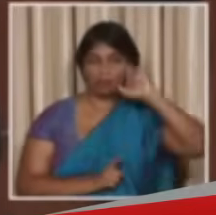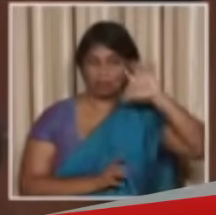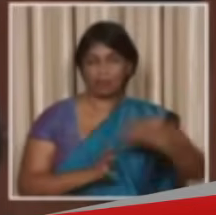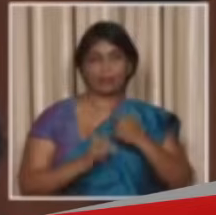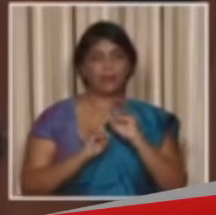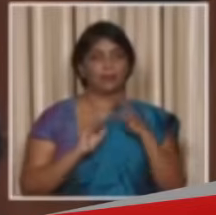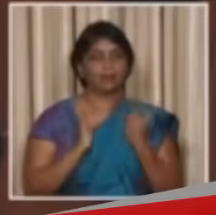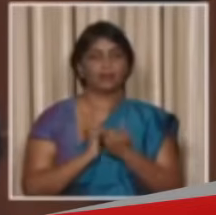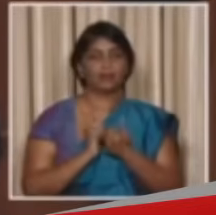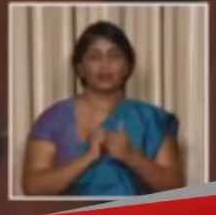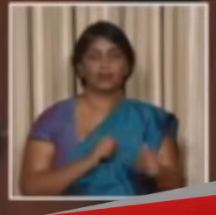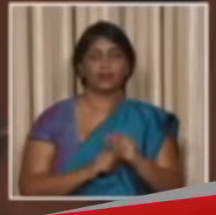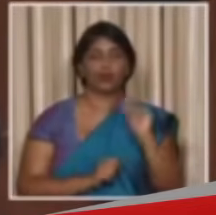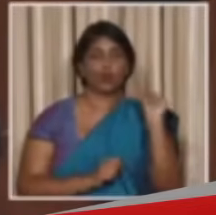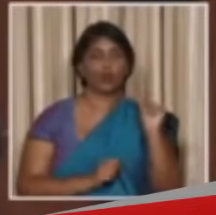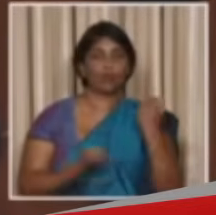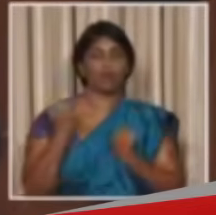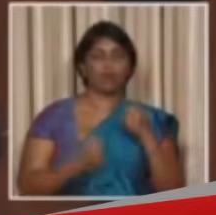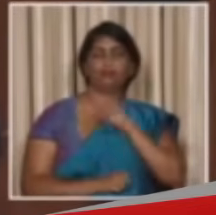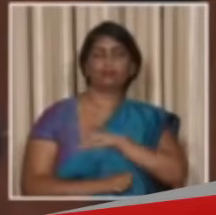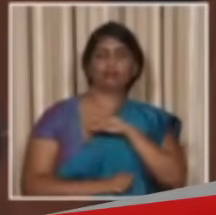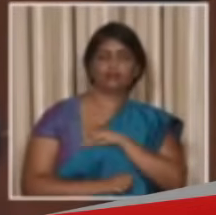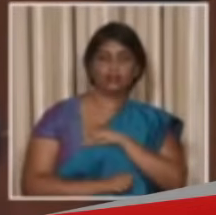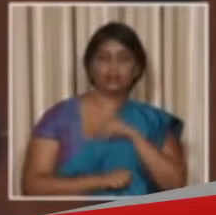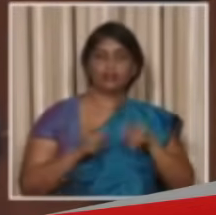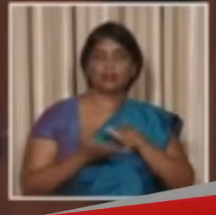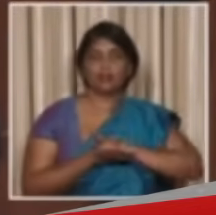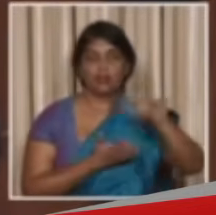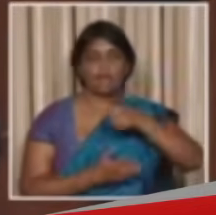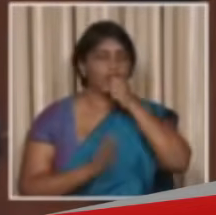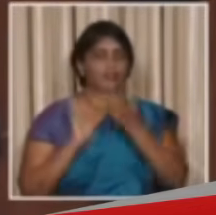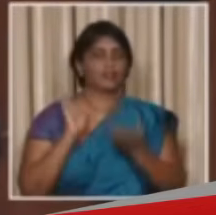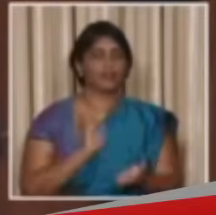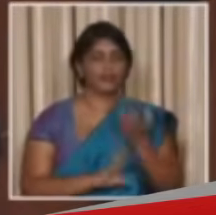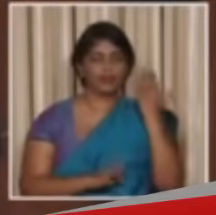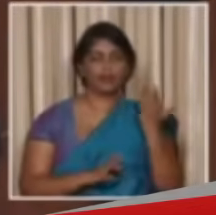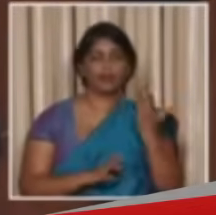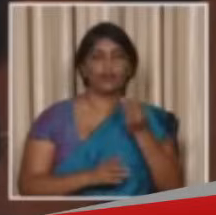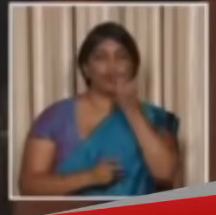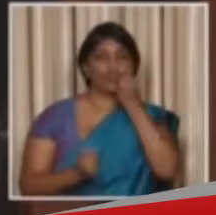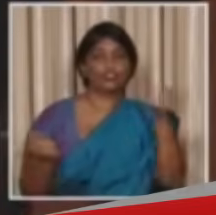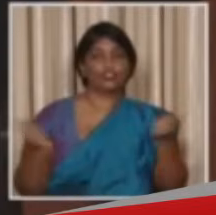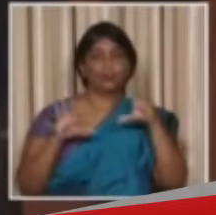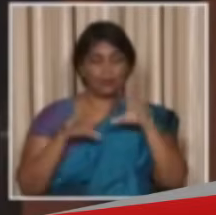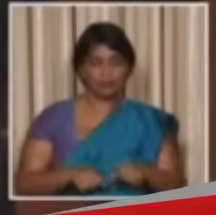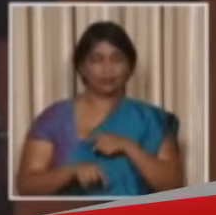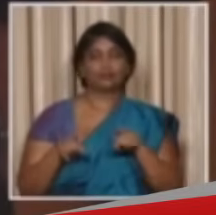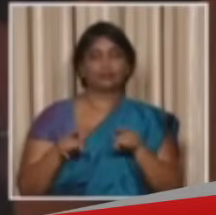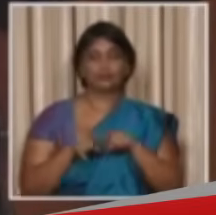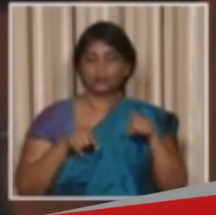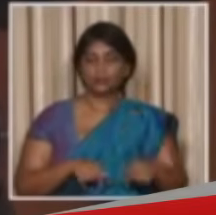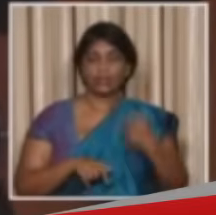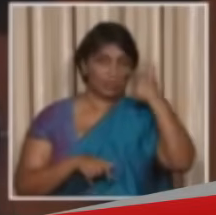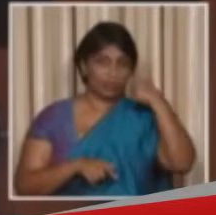Ada Uber Eats padina tattre betla di no. Yeah, to then ratayanna twicing ready. Catering business ya kar manusik. Then me yana tel milata yaad